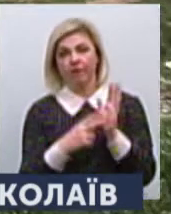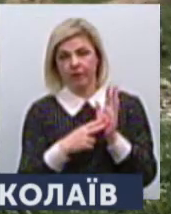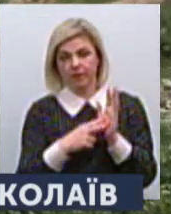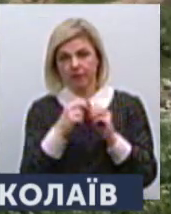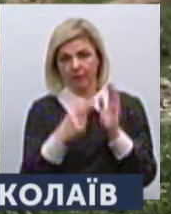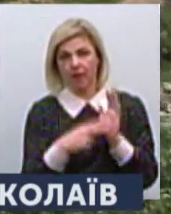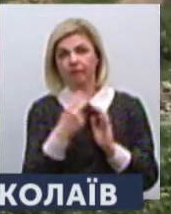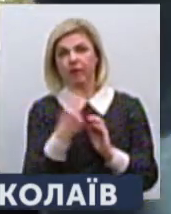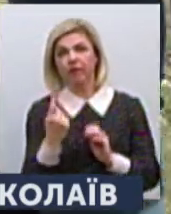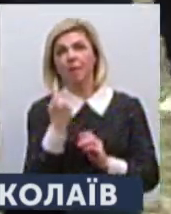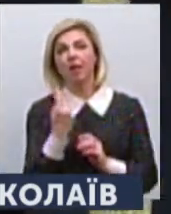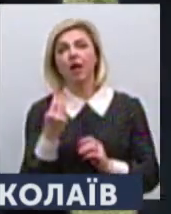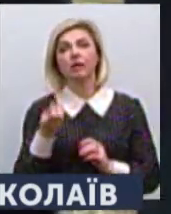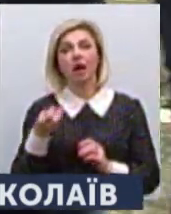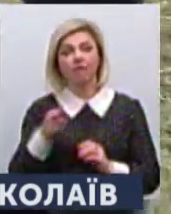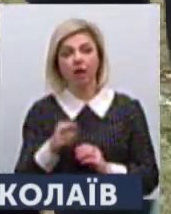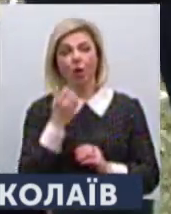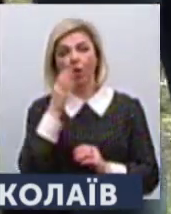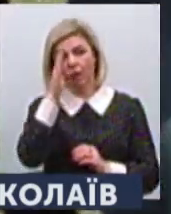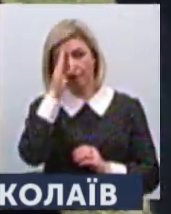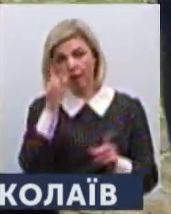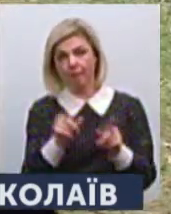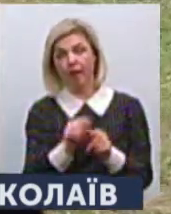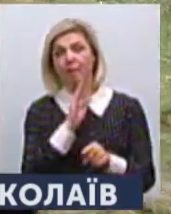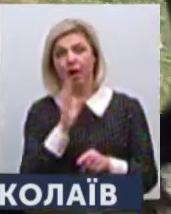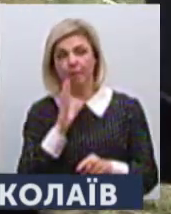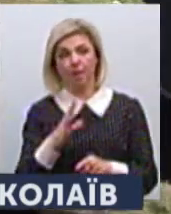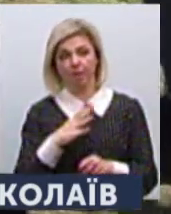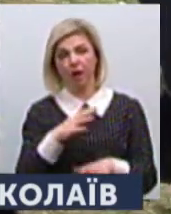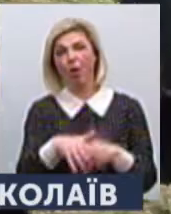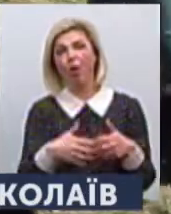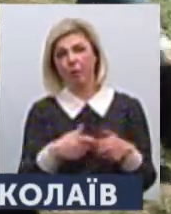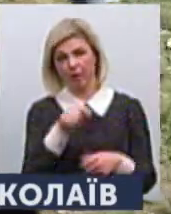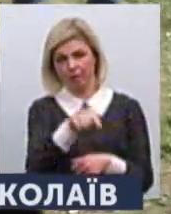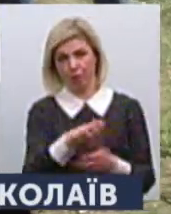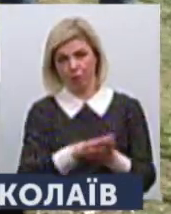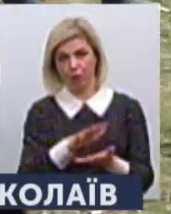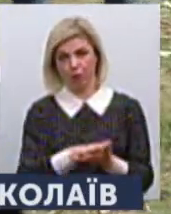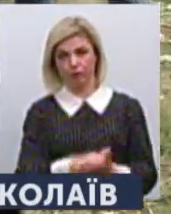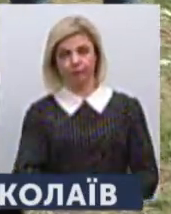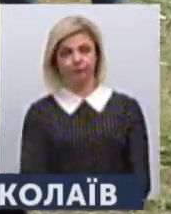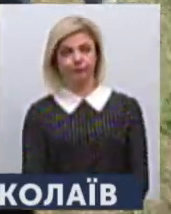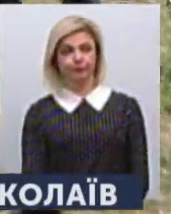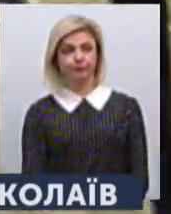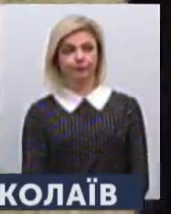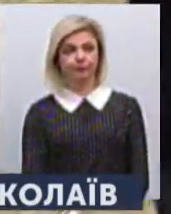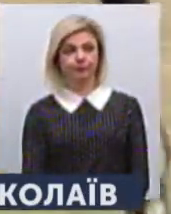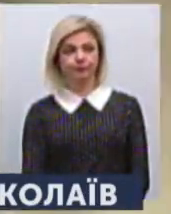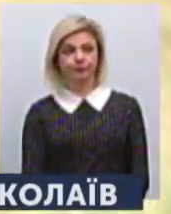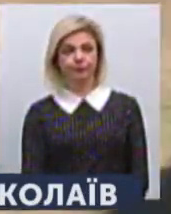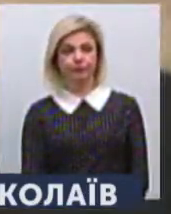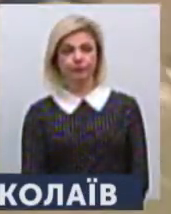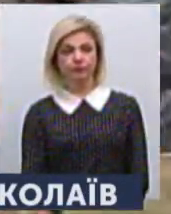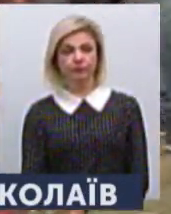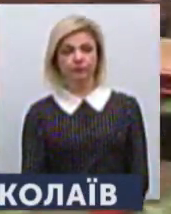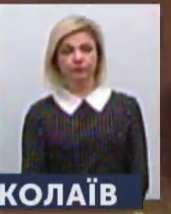1 травня. Це сталося, коли хлопчик разом з матір'ю коперсався у відходах. Ні, йдіть далі!